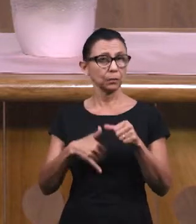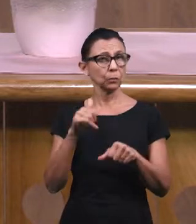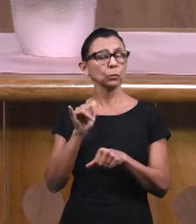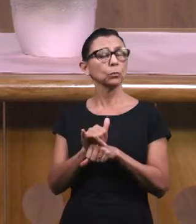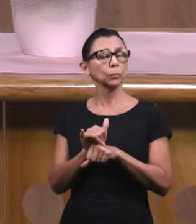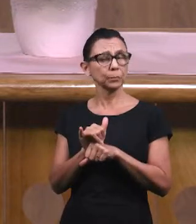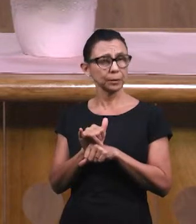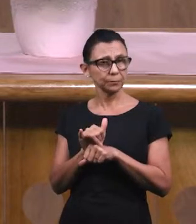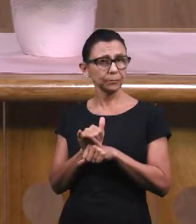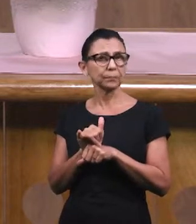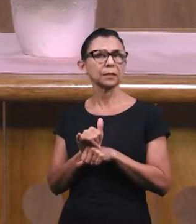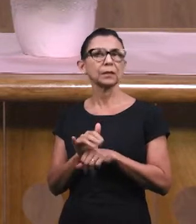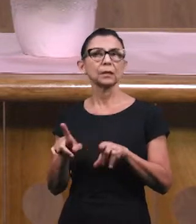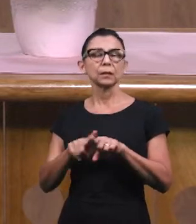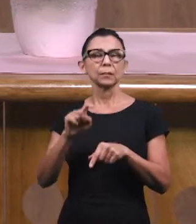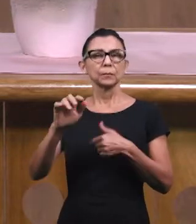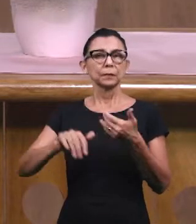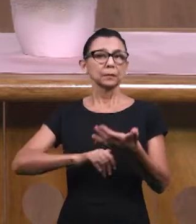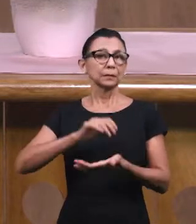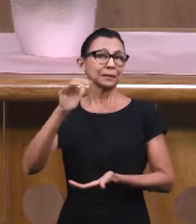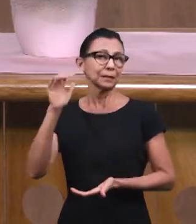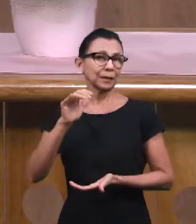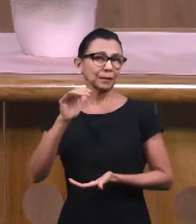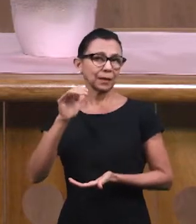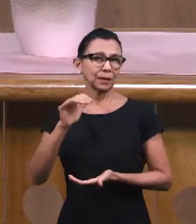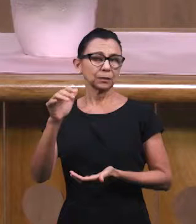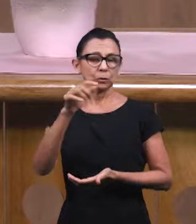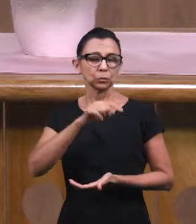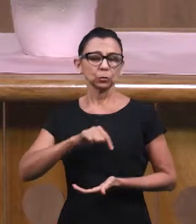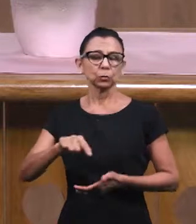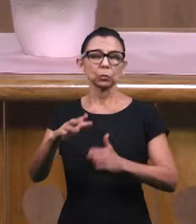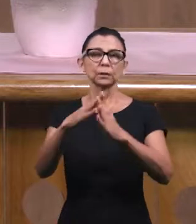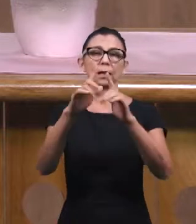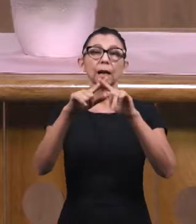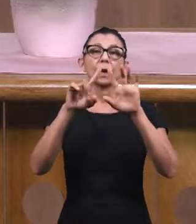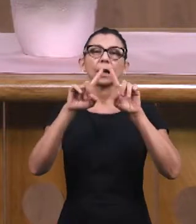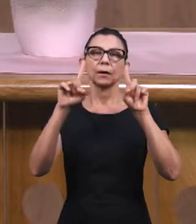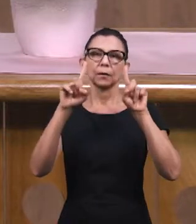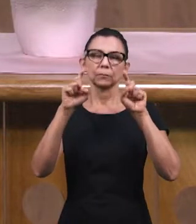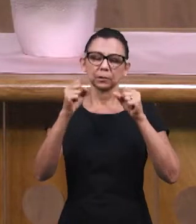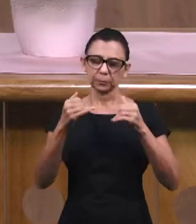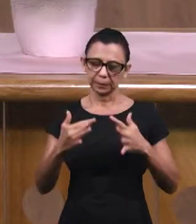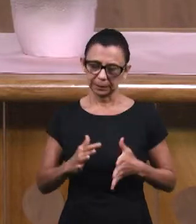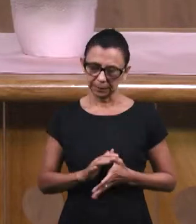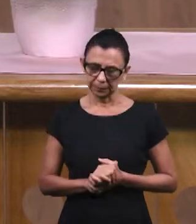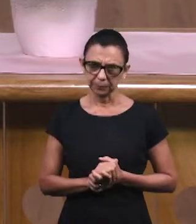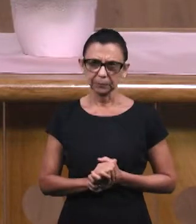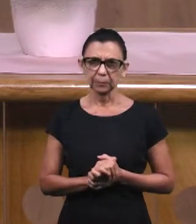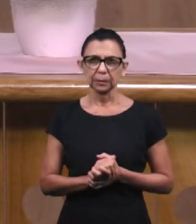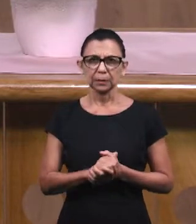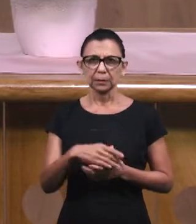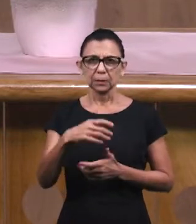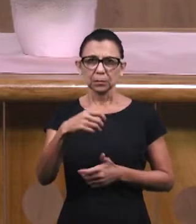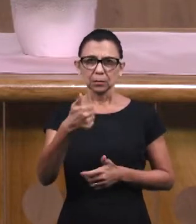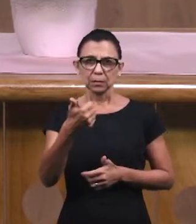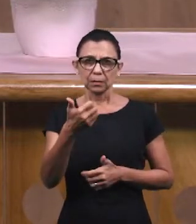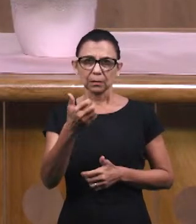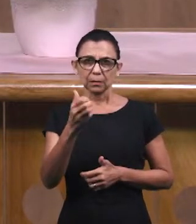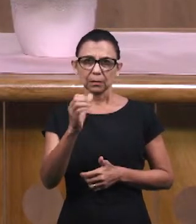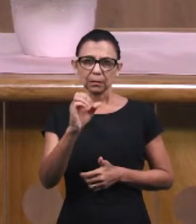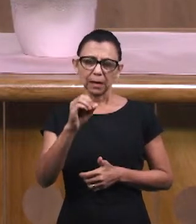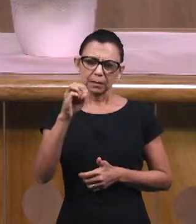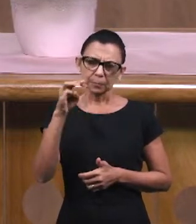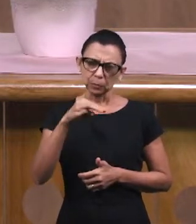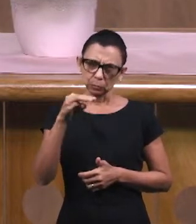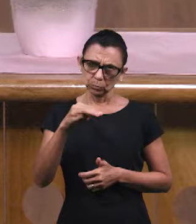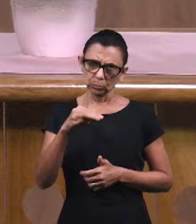YouTube et aussi via satellite pour les églises. D'ailleurs, je vais vous expliquer ici. Le premier 10 minutes de cette école